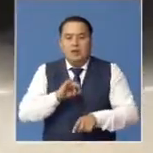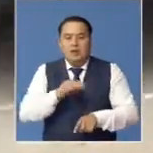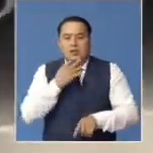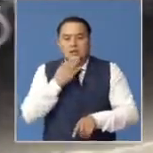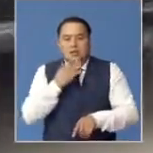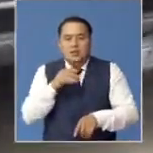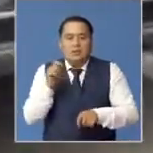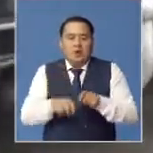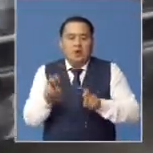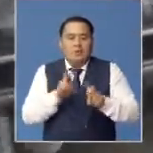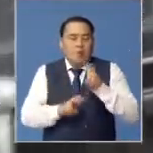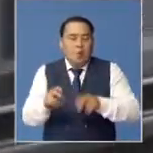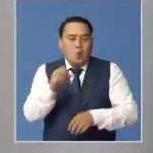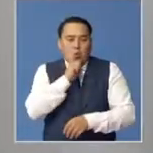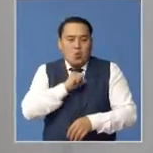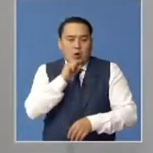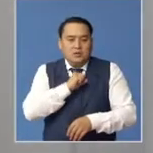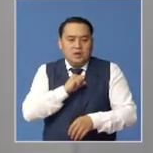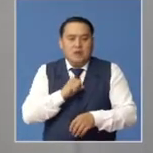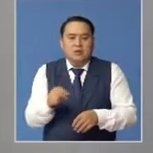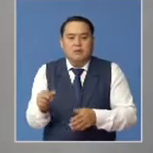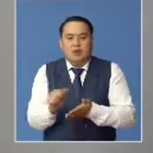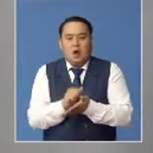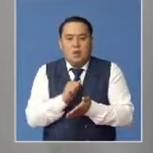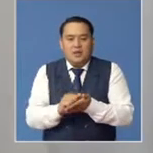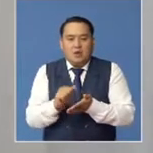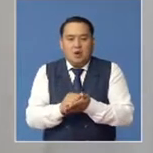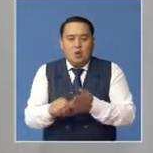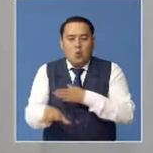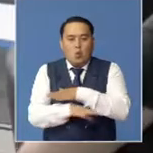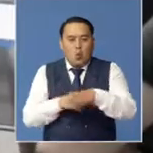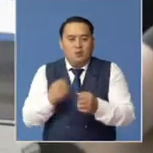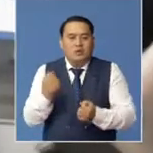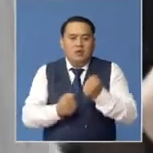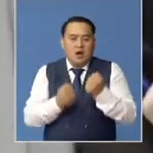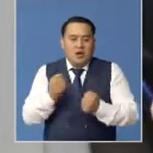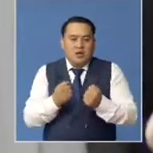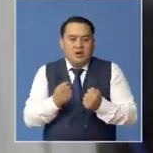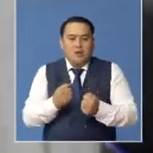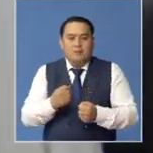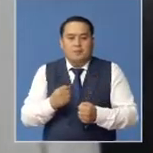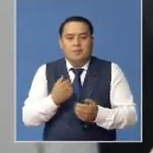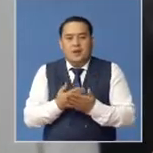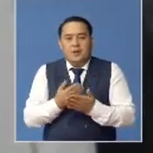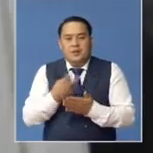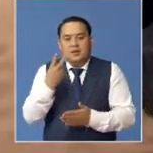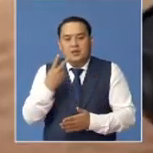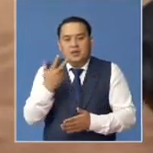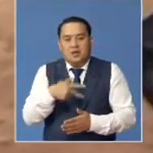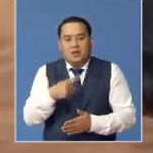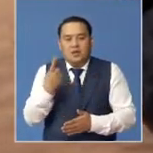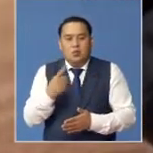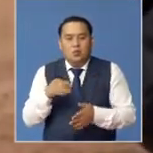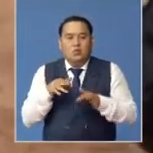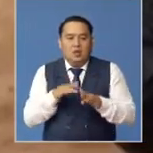том числе в поисках украденных и утерянных проездных документов и угнанных транспортных средств. Они привели к 31 открытому